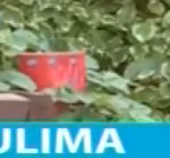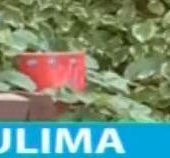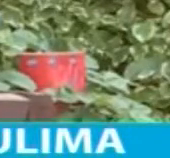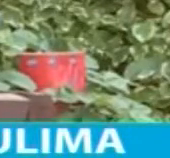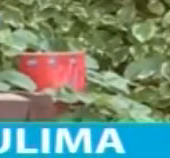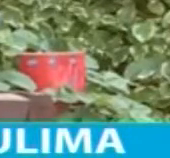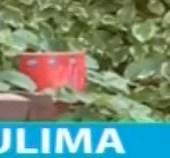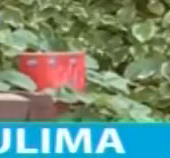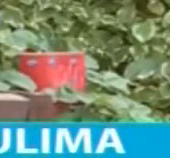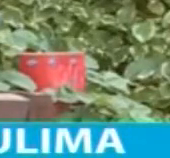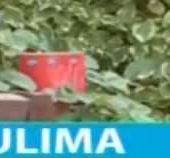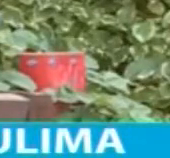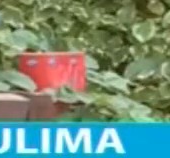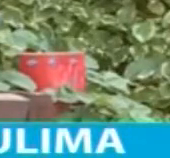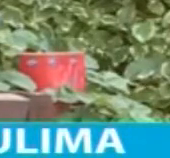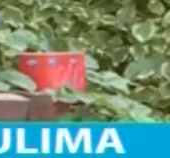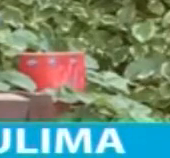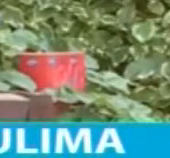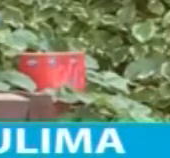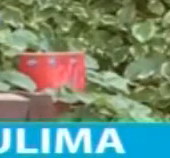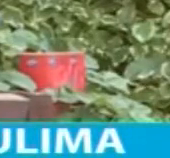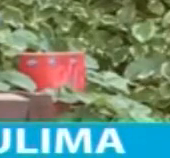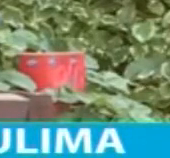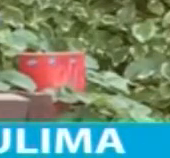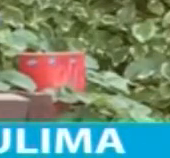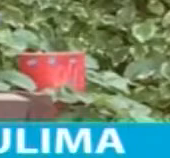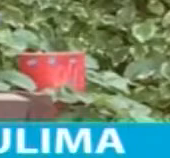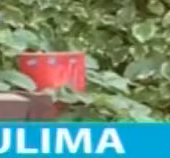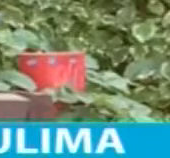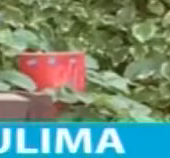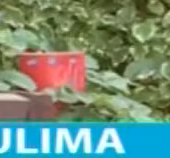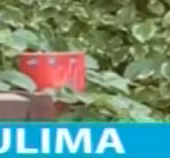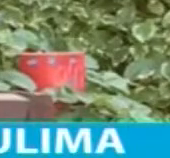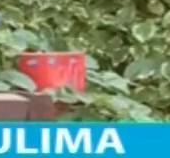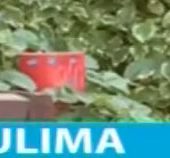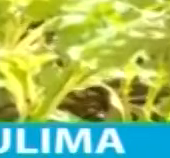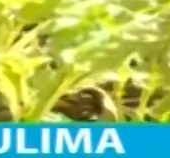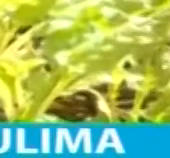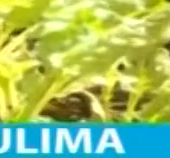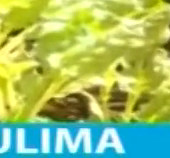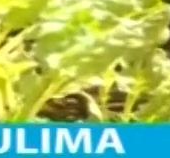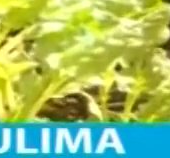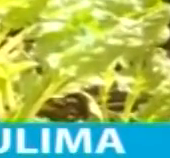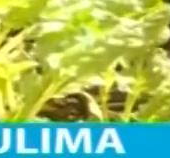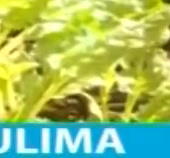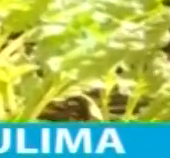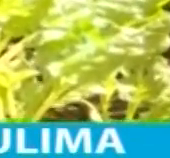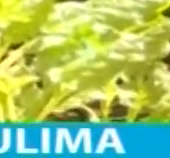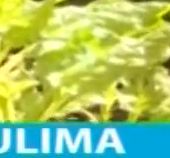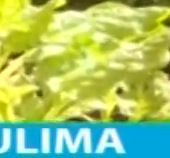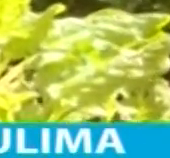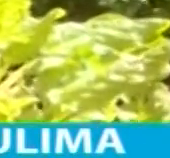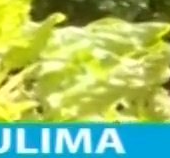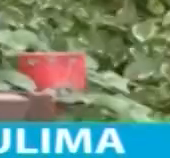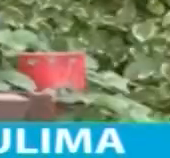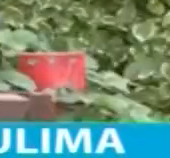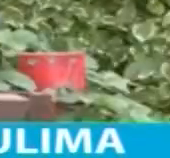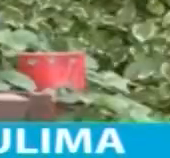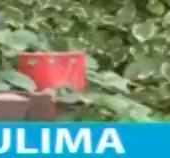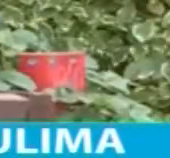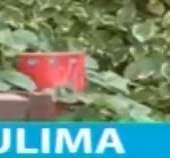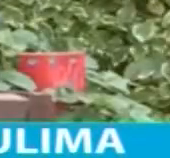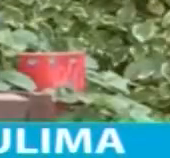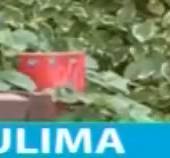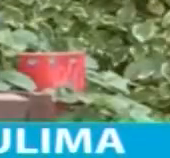ama lawyer. Pia farmer, it should be inafaa kwa hiyo category ya